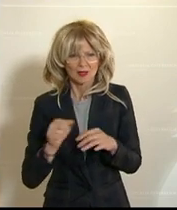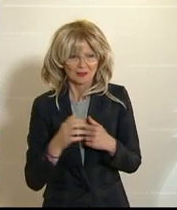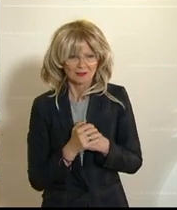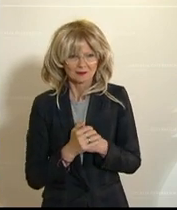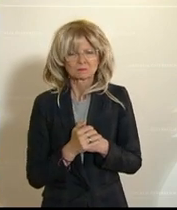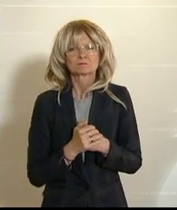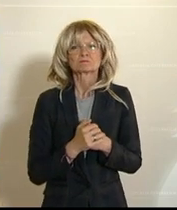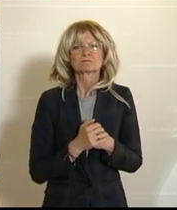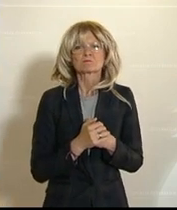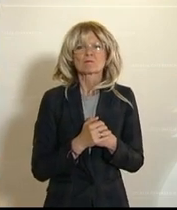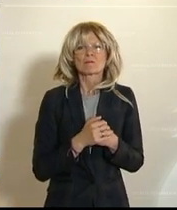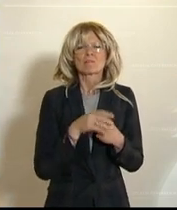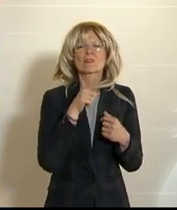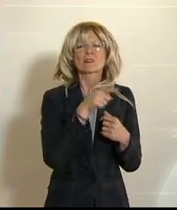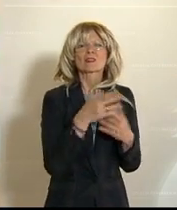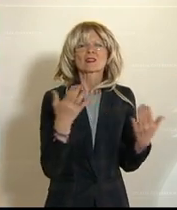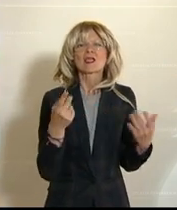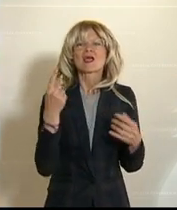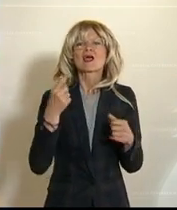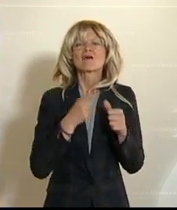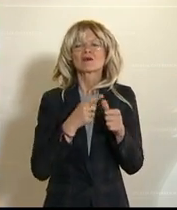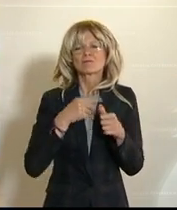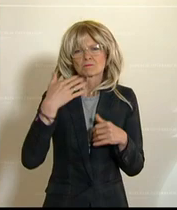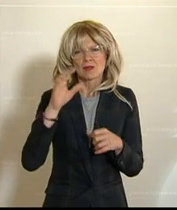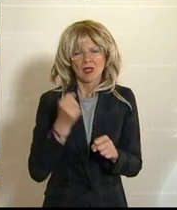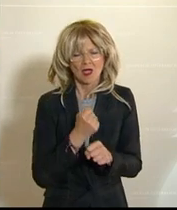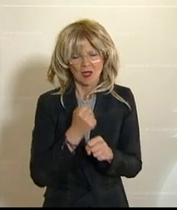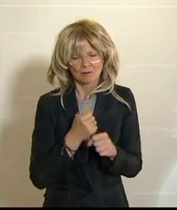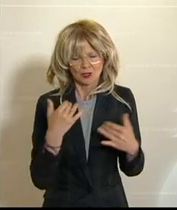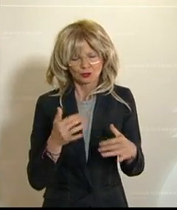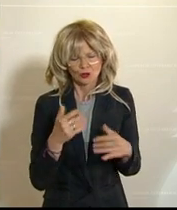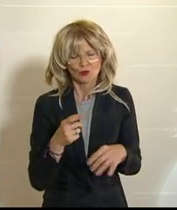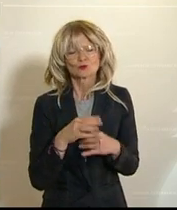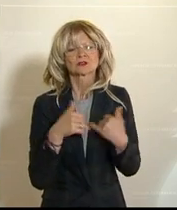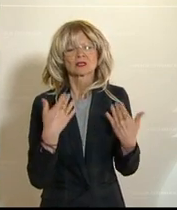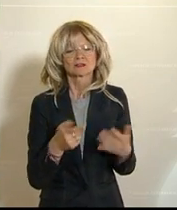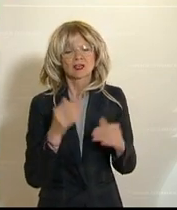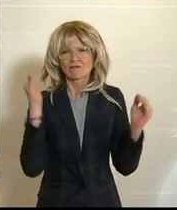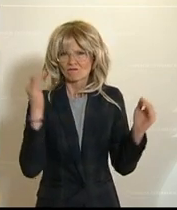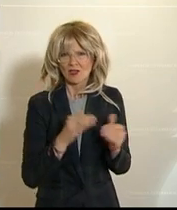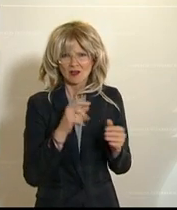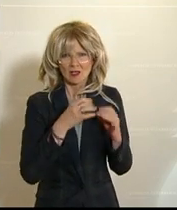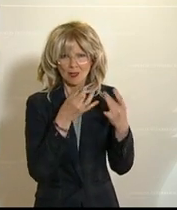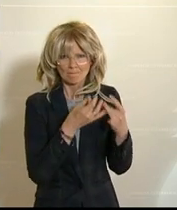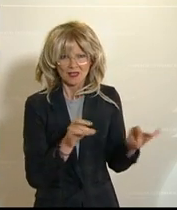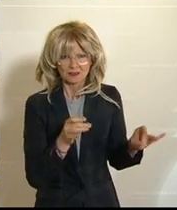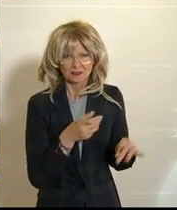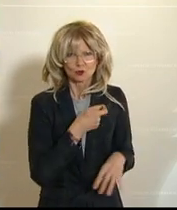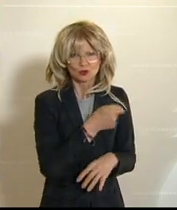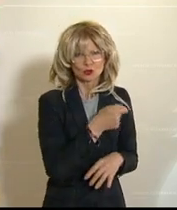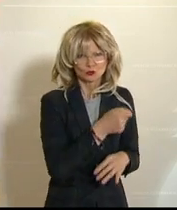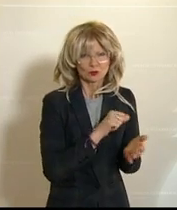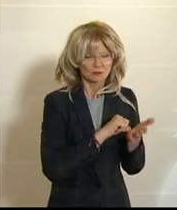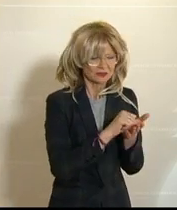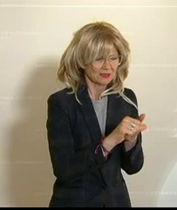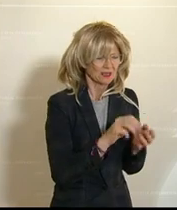dementsprechend weniger auf ihr Pensionskonto ein. Das heißt, es wird auch langfristig dementsprechend die Pensionen für diese Menschen